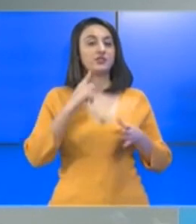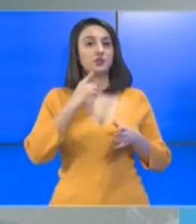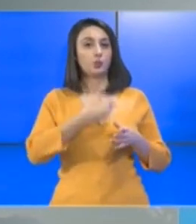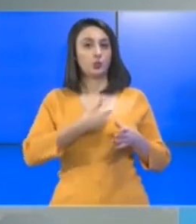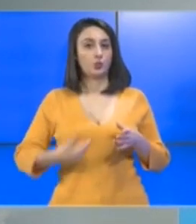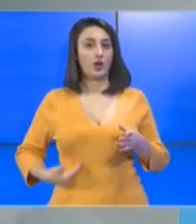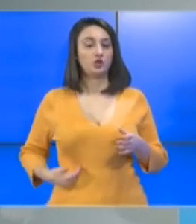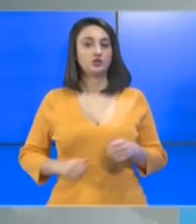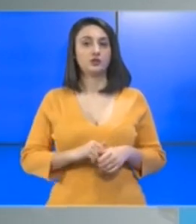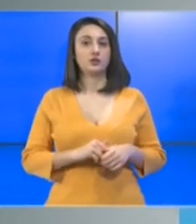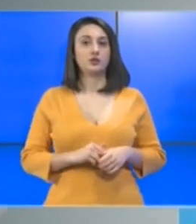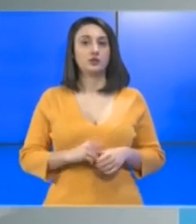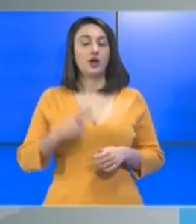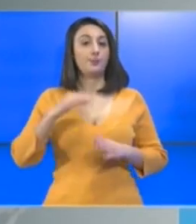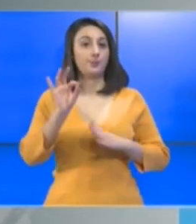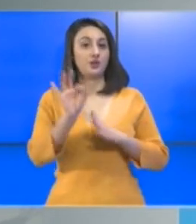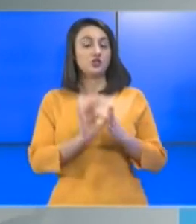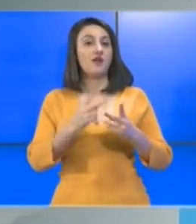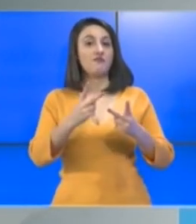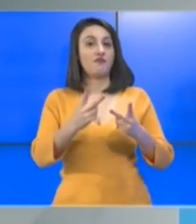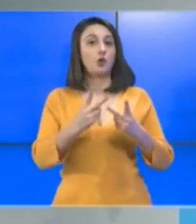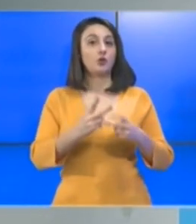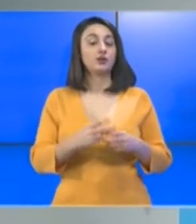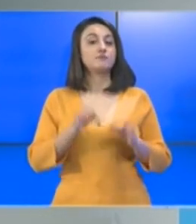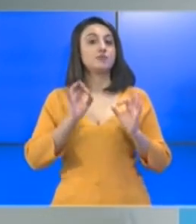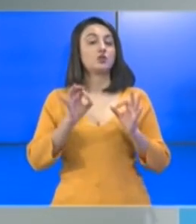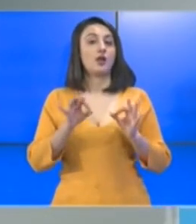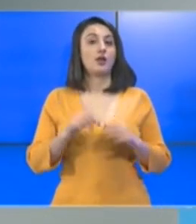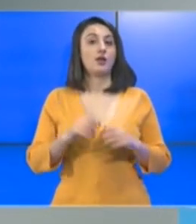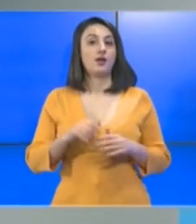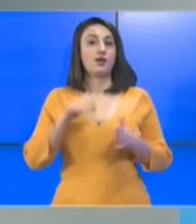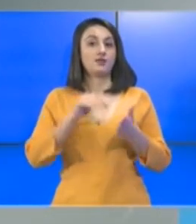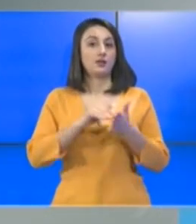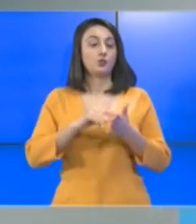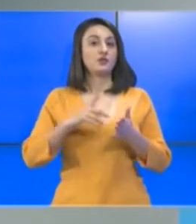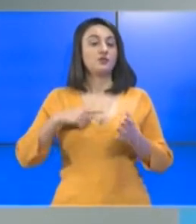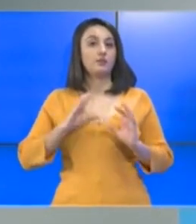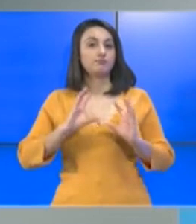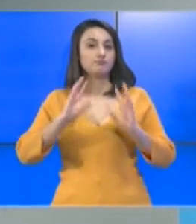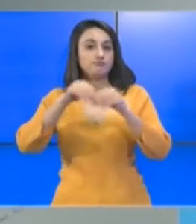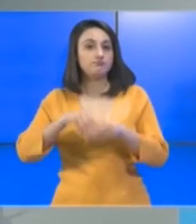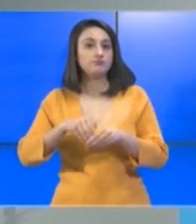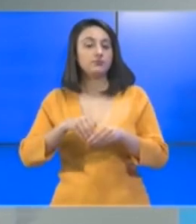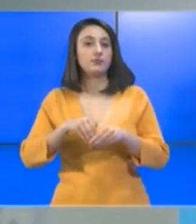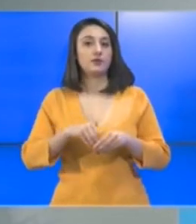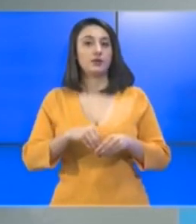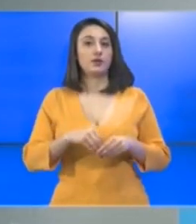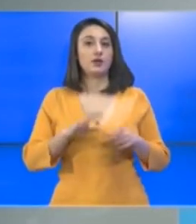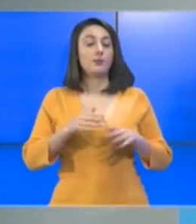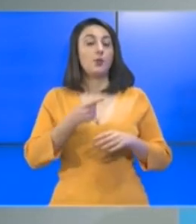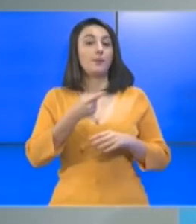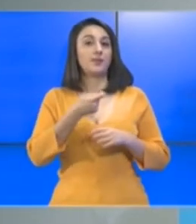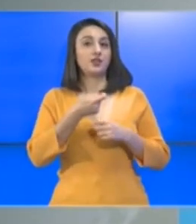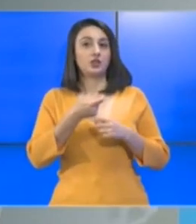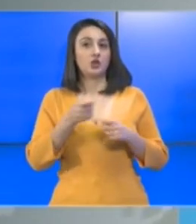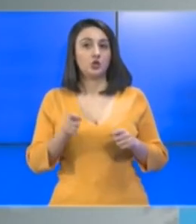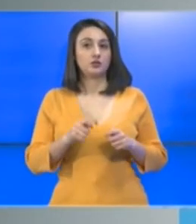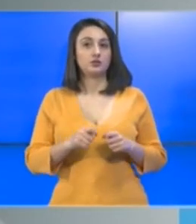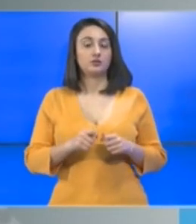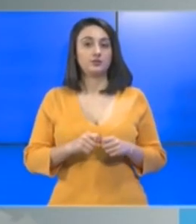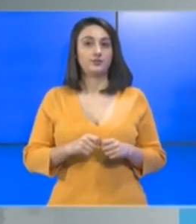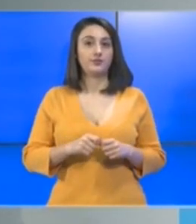București. Deci am înregistrat valori extraordinare, a trebuit să fie comasată aproape tot, să fie